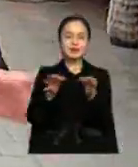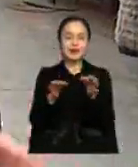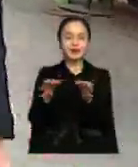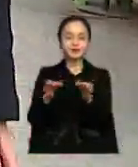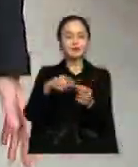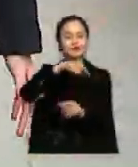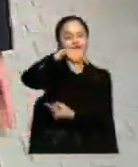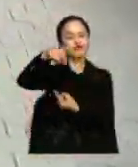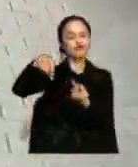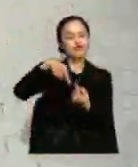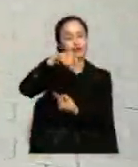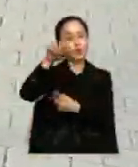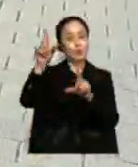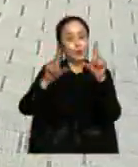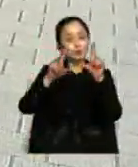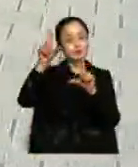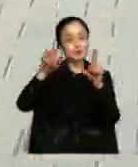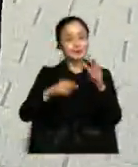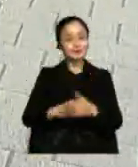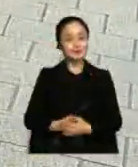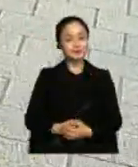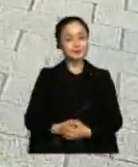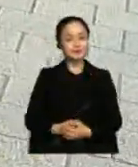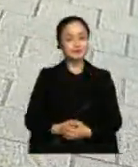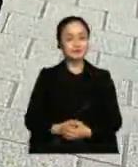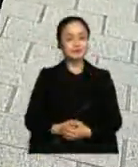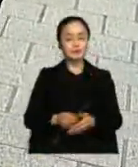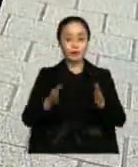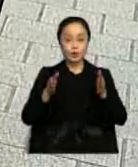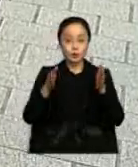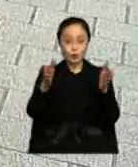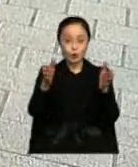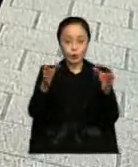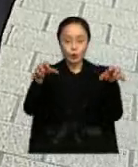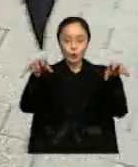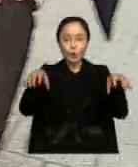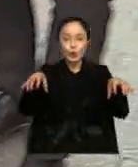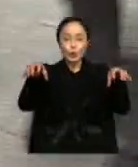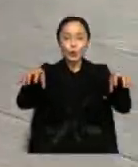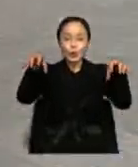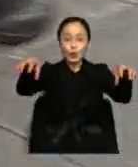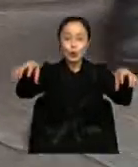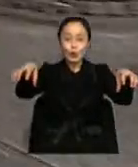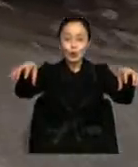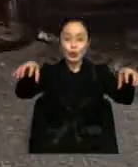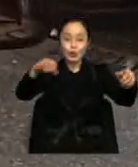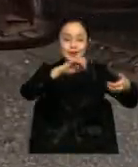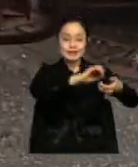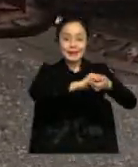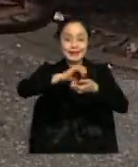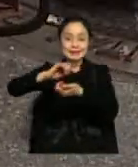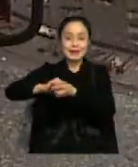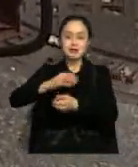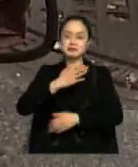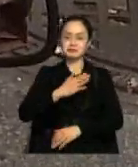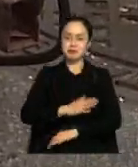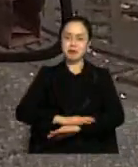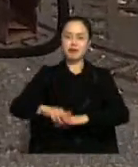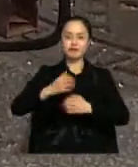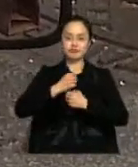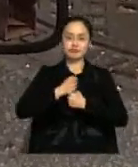이렇게 보시면 보도자료에 나와 있는 것처럼 도로점용 허가증을 부착하고 영업을 하고 있는 모습을 보실 수 있습니다.